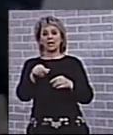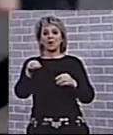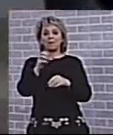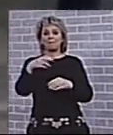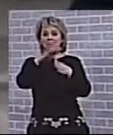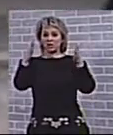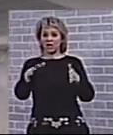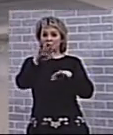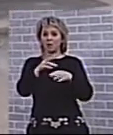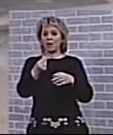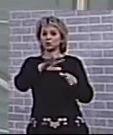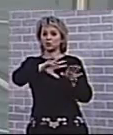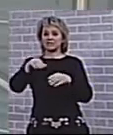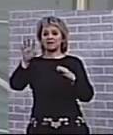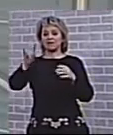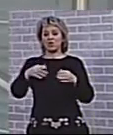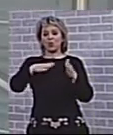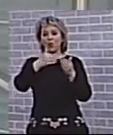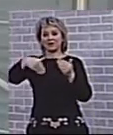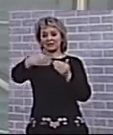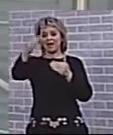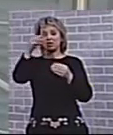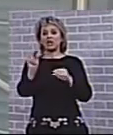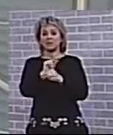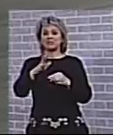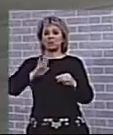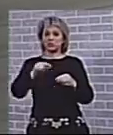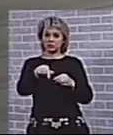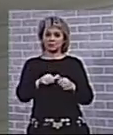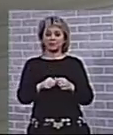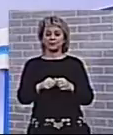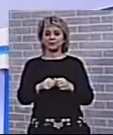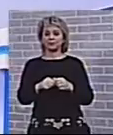Банкомат увезли. Дверь, окна и потолок офиса придется ремонтировать.